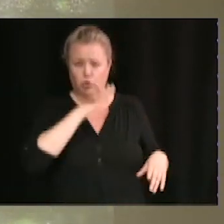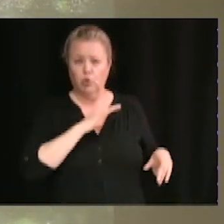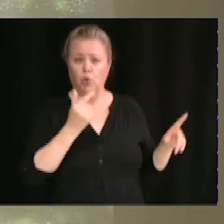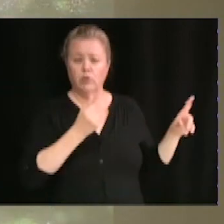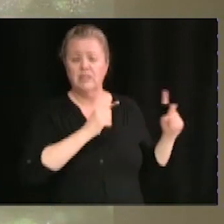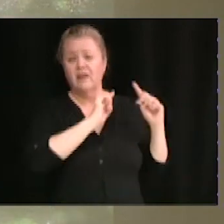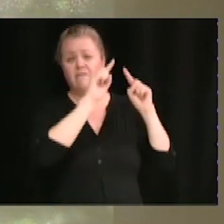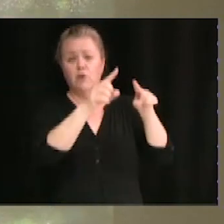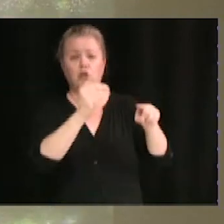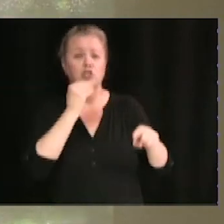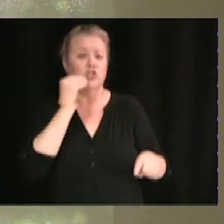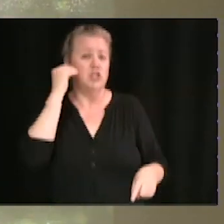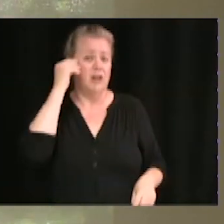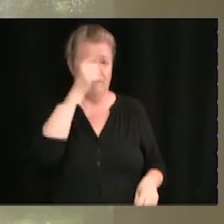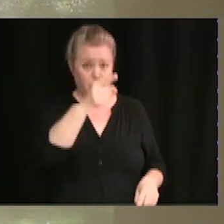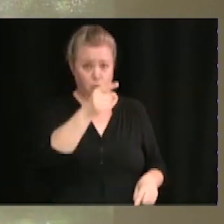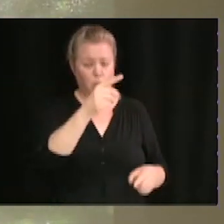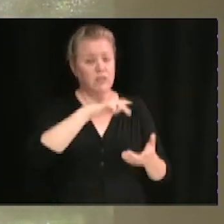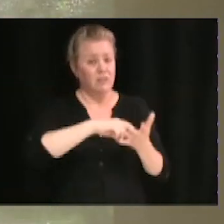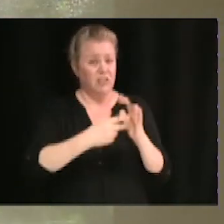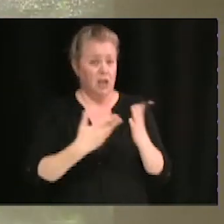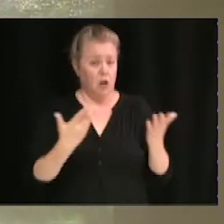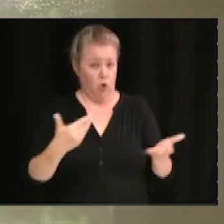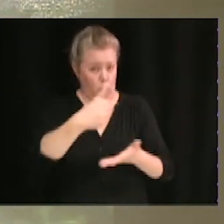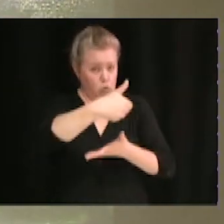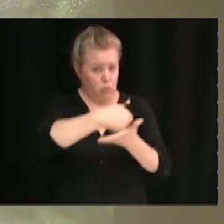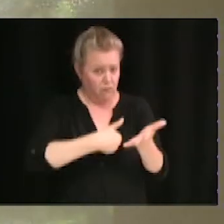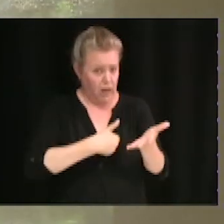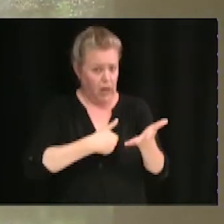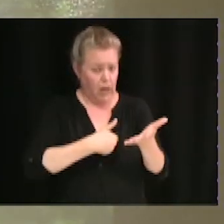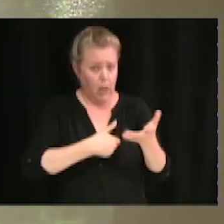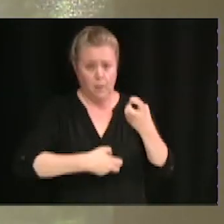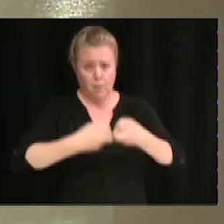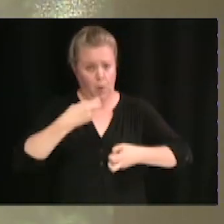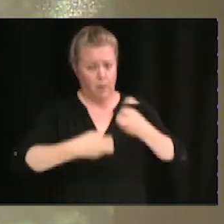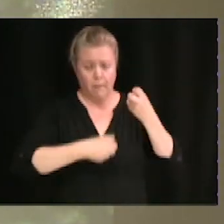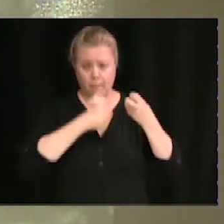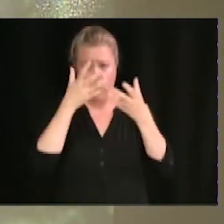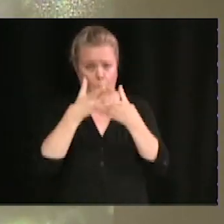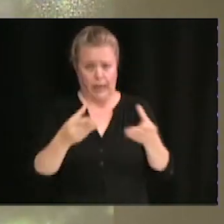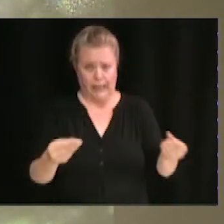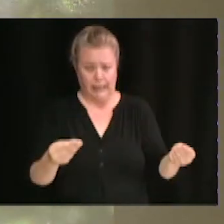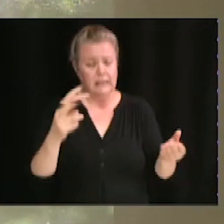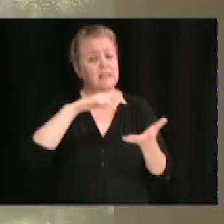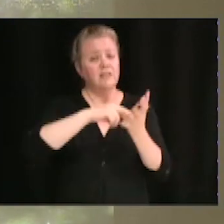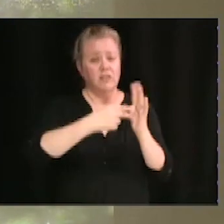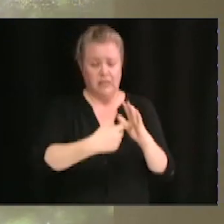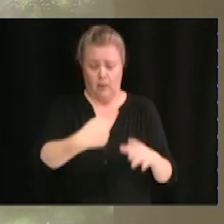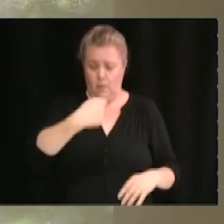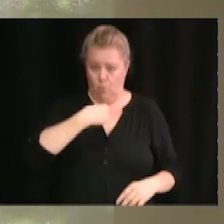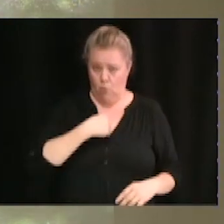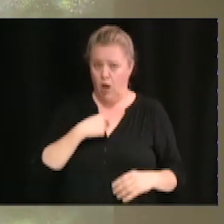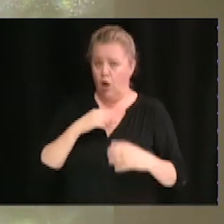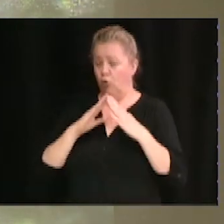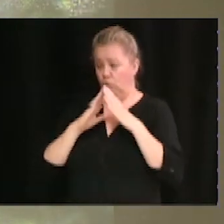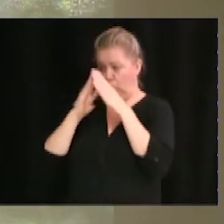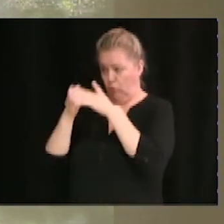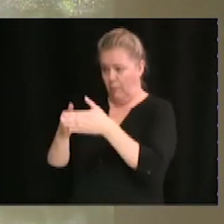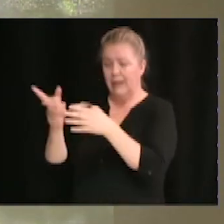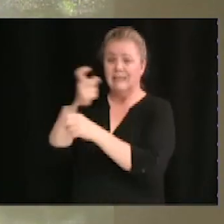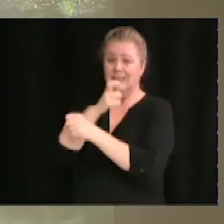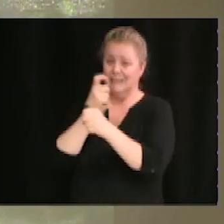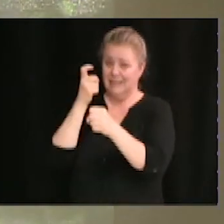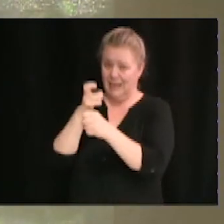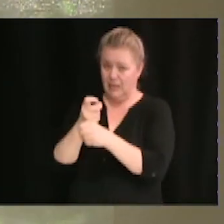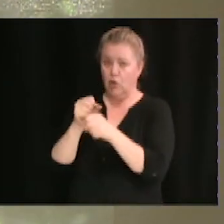vous. Alors, j'apprends que, semble-t-il, que le problème persiste. Alors, à ce moment-là, j'ai redemandé à notre directeur général